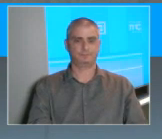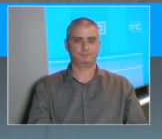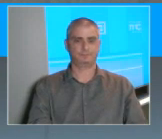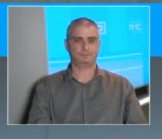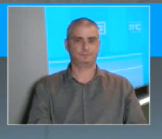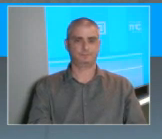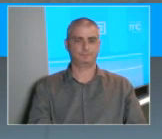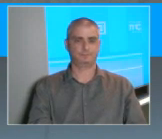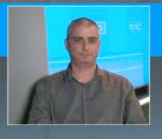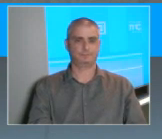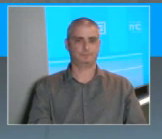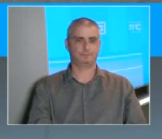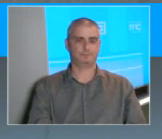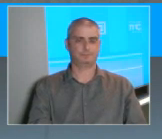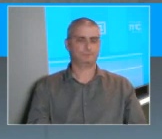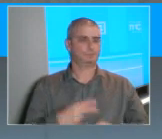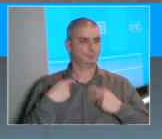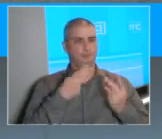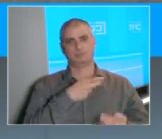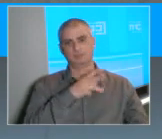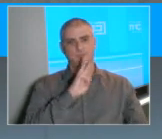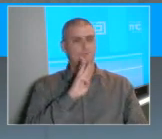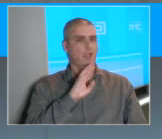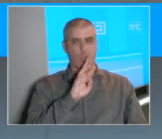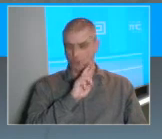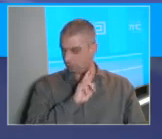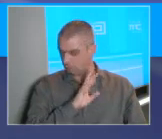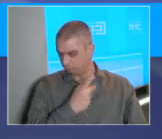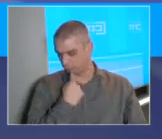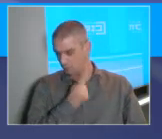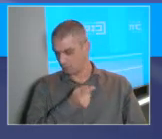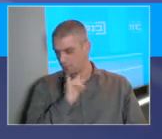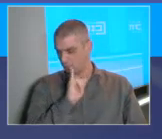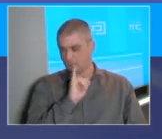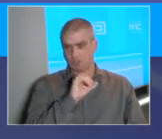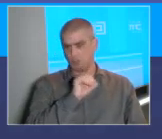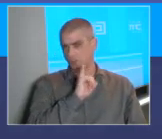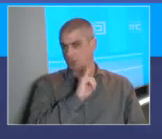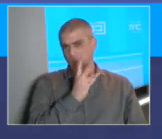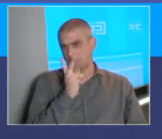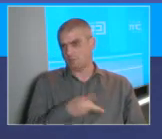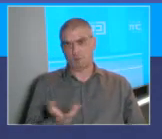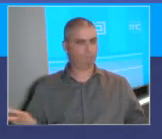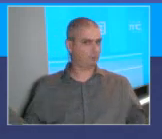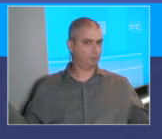ו... חוזרת אליך עורך הדין שמחה רוטמן, אומר יובל יועז, כמה